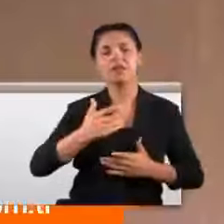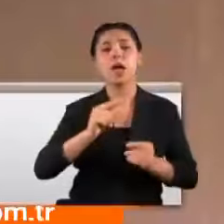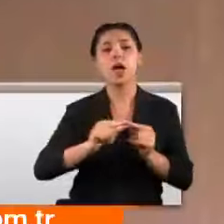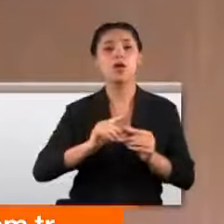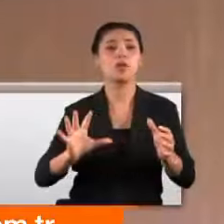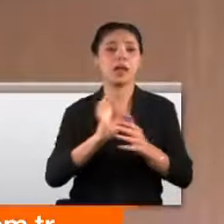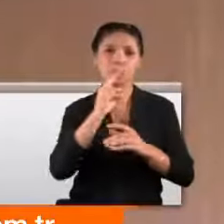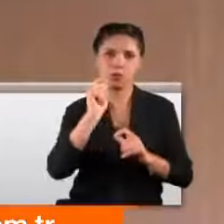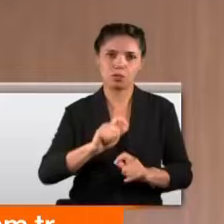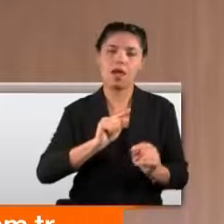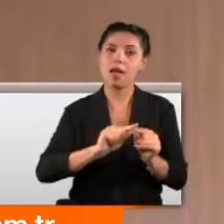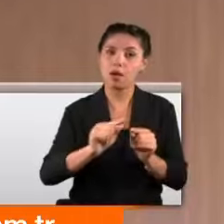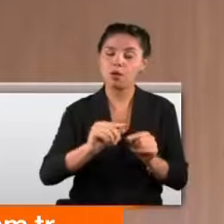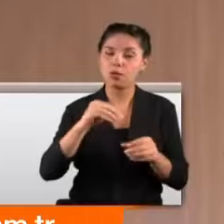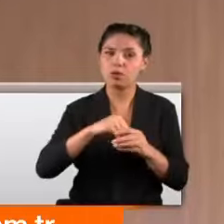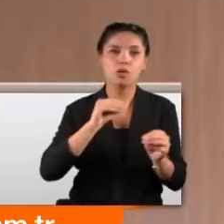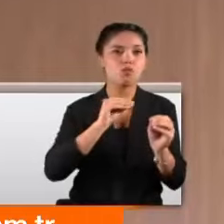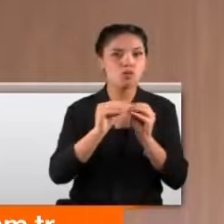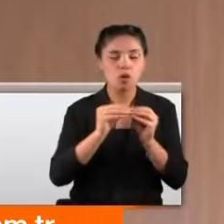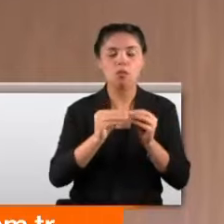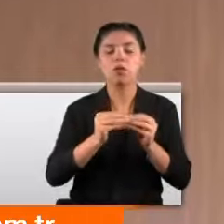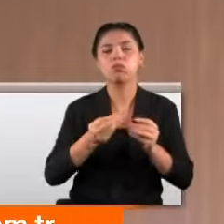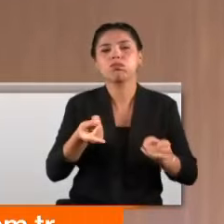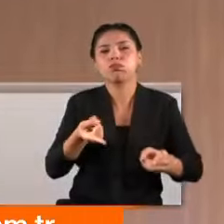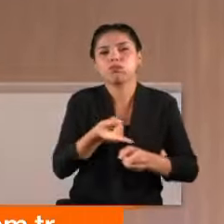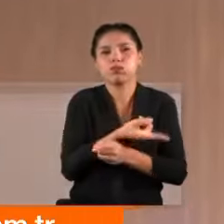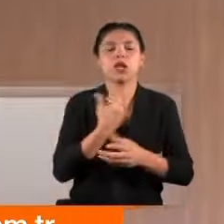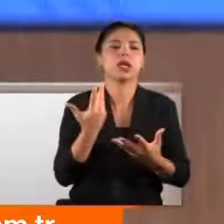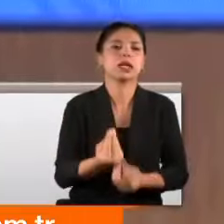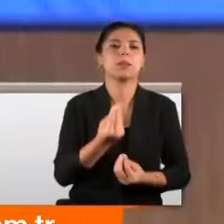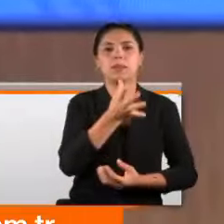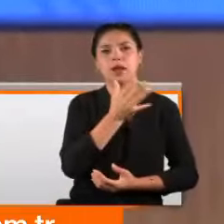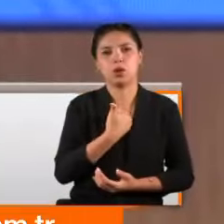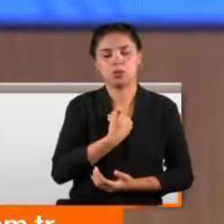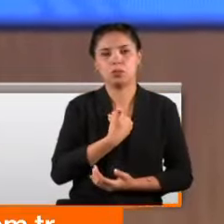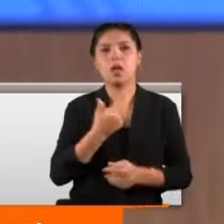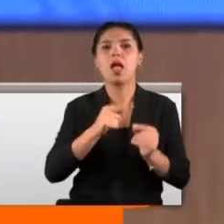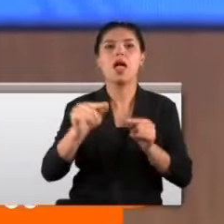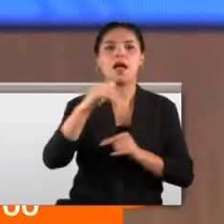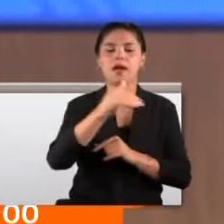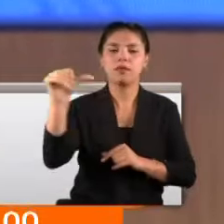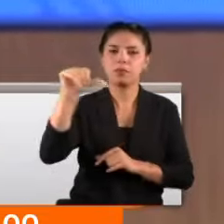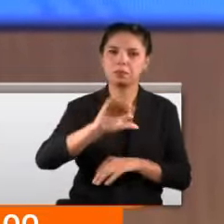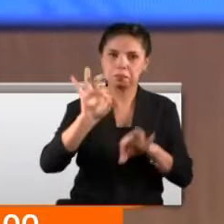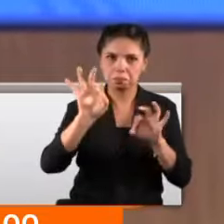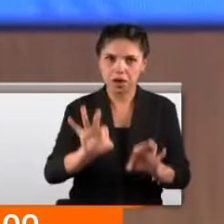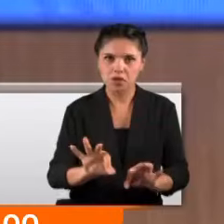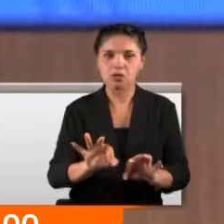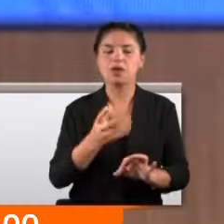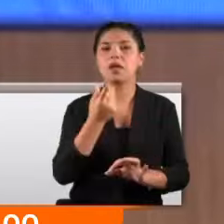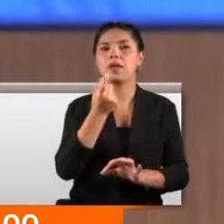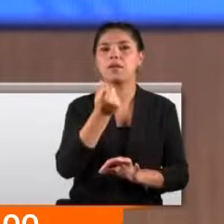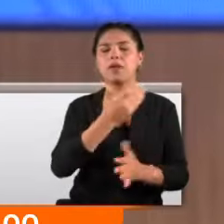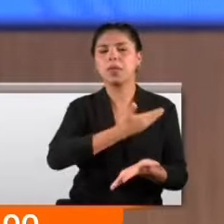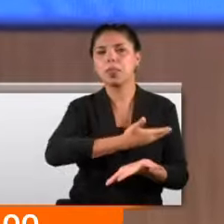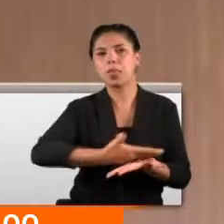Erdoğan. Ekonomide sorunları, sıkıntıları çok iyi biliyoruz. Enflasyonda düşüş başladı. Fiyat